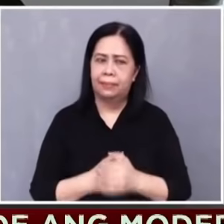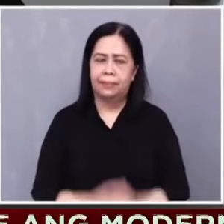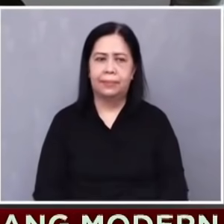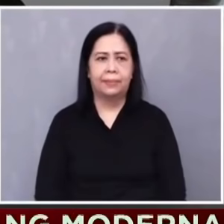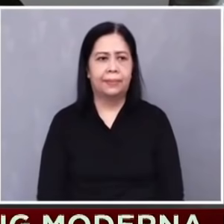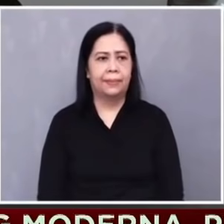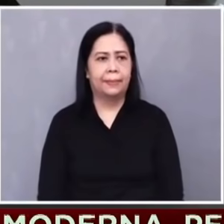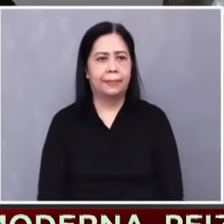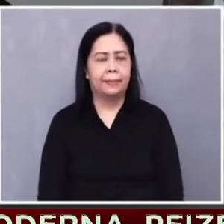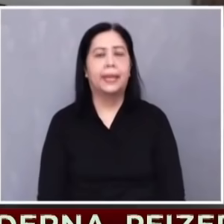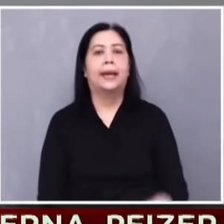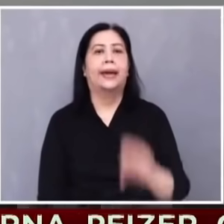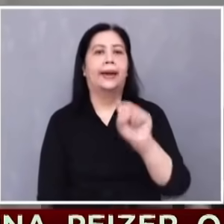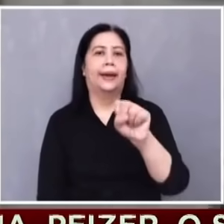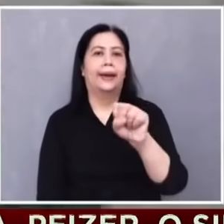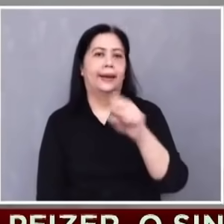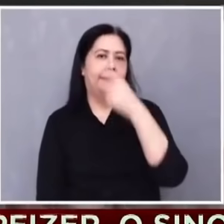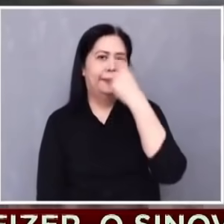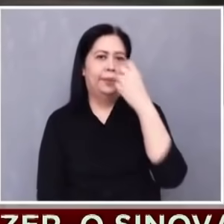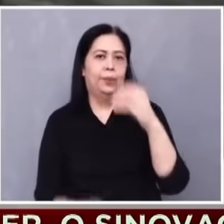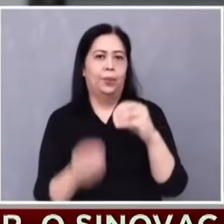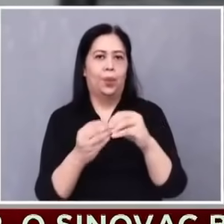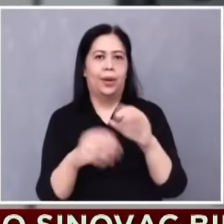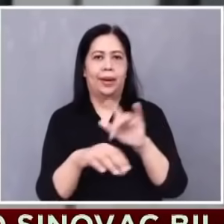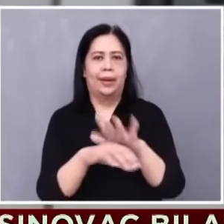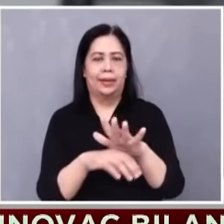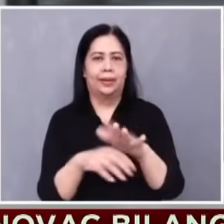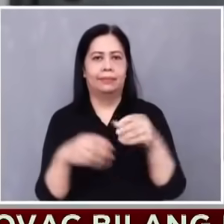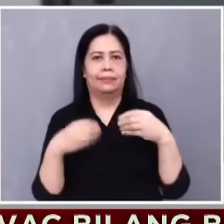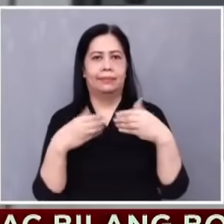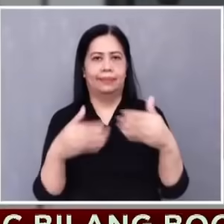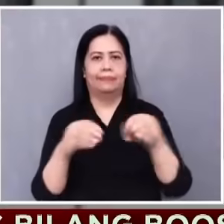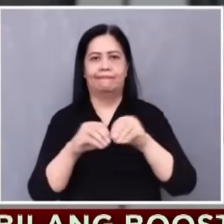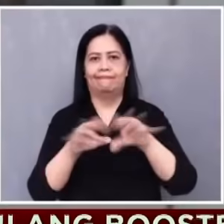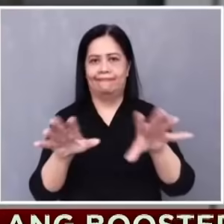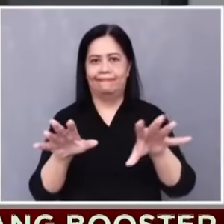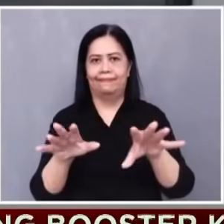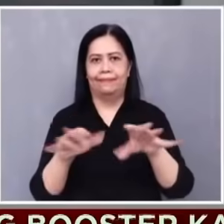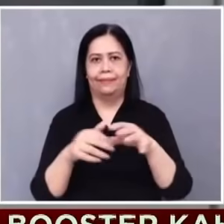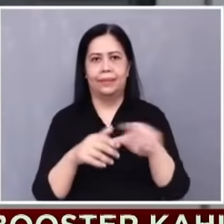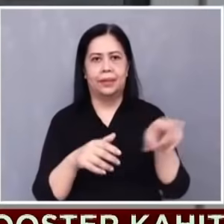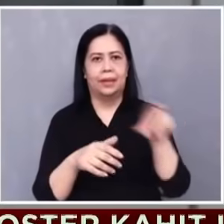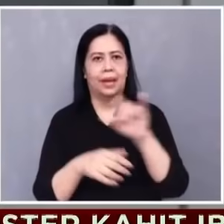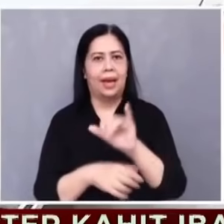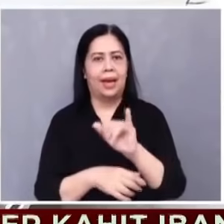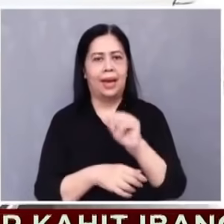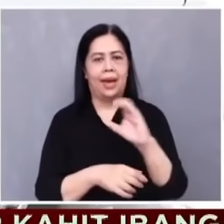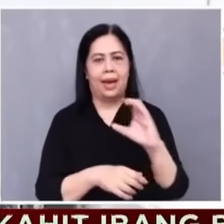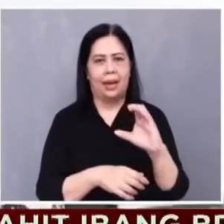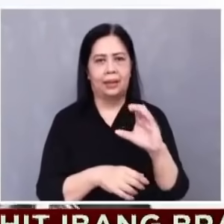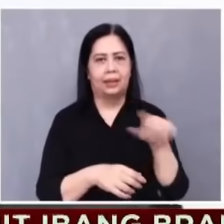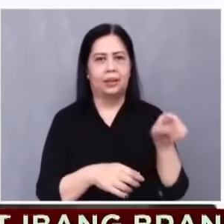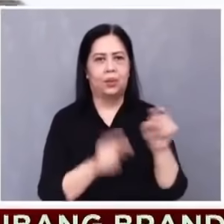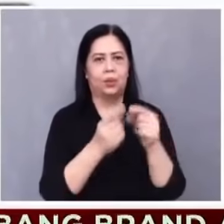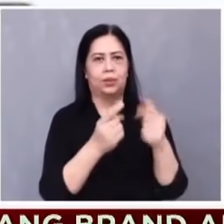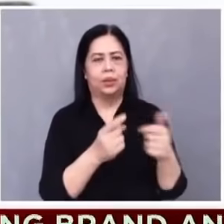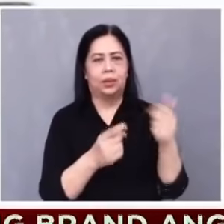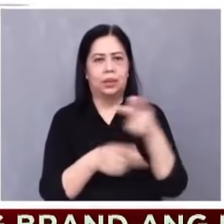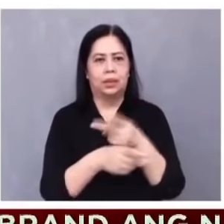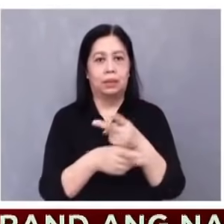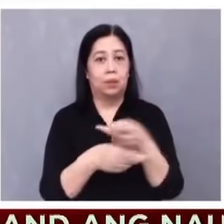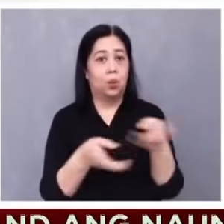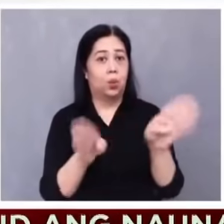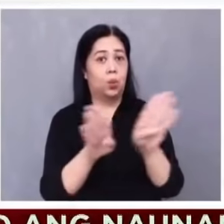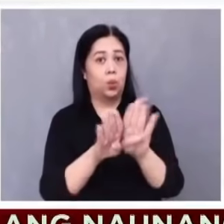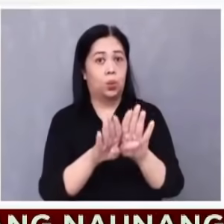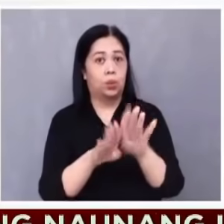Oo, kasi mas maaga kasing nagpatupad o nag-enforce yung IACT. Kaya sabi nila, enclosed yan, kailangan